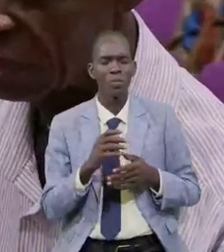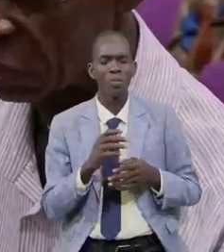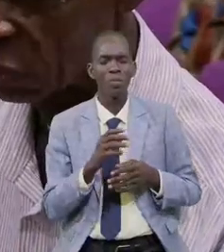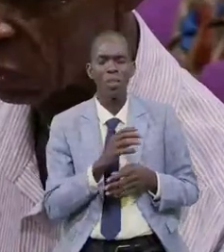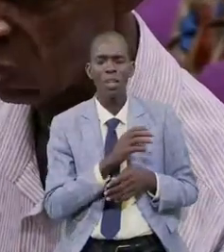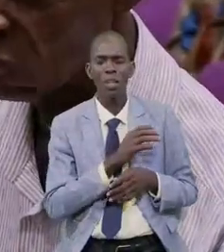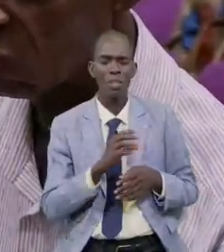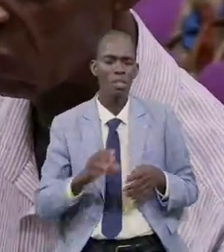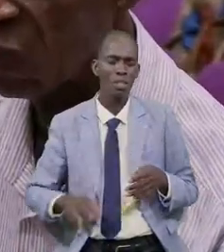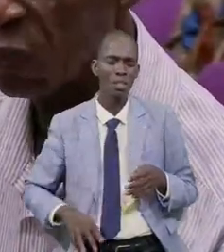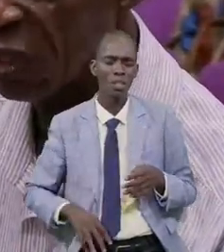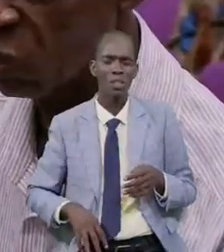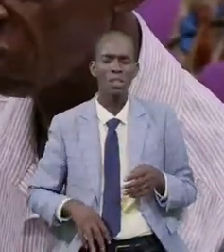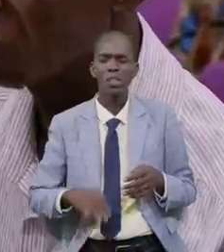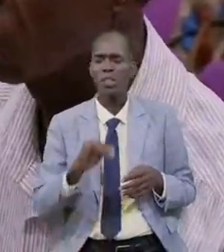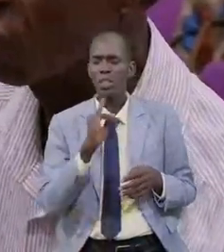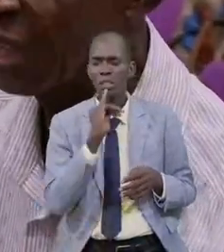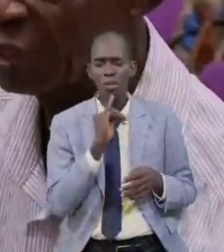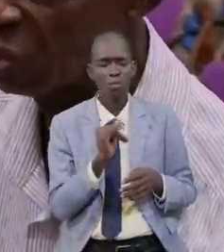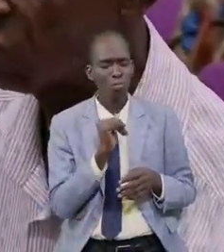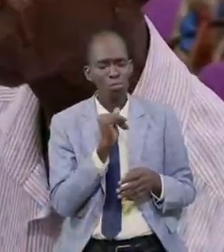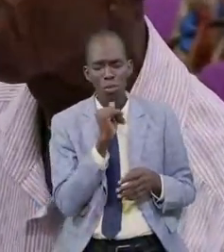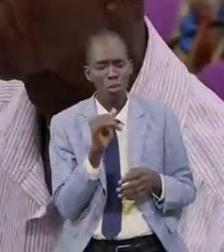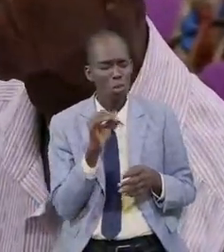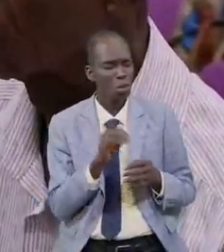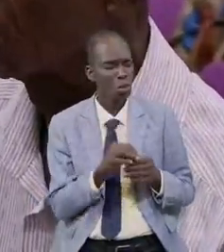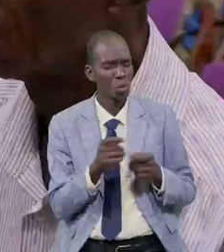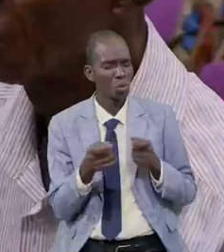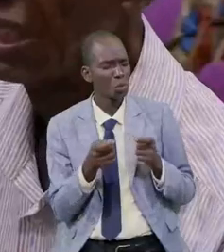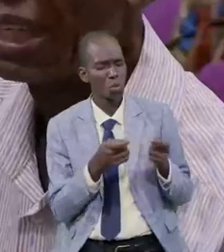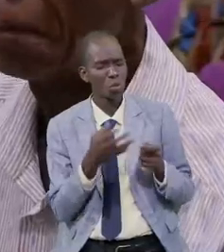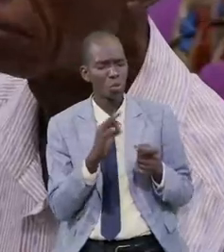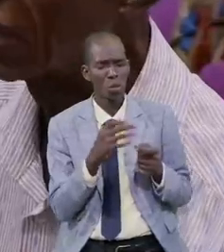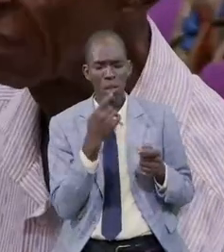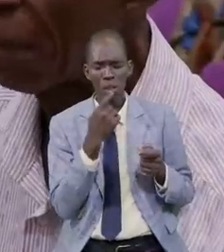Christ n'est pas au contrôle de votre langue.